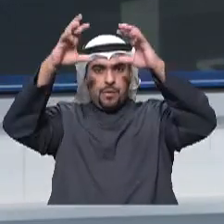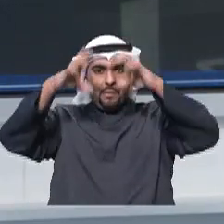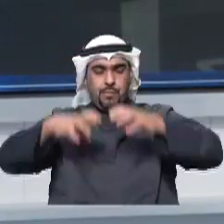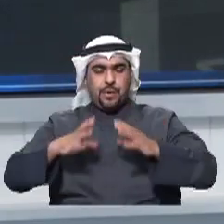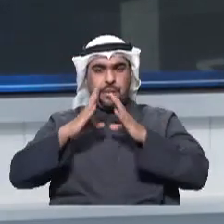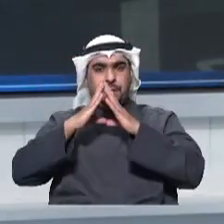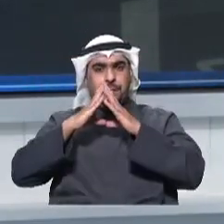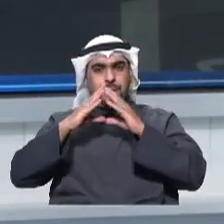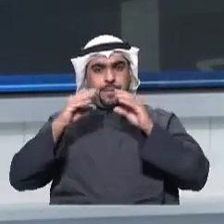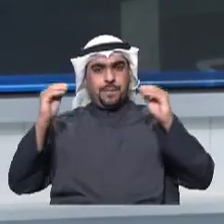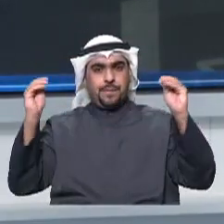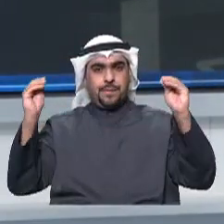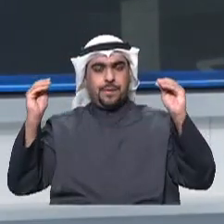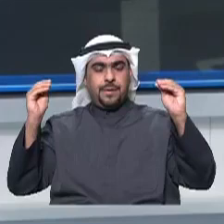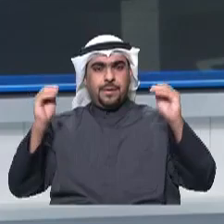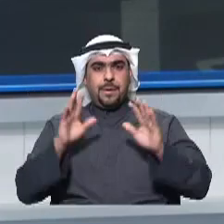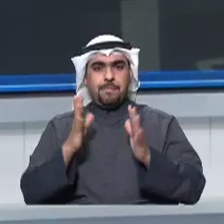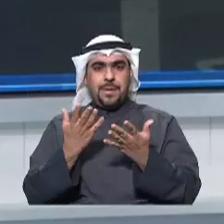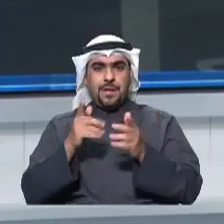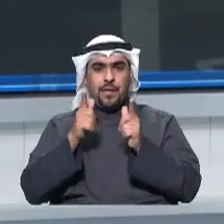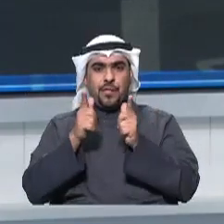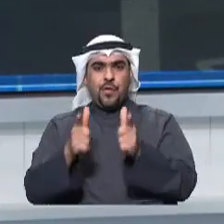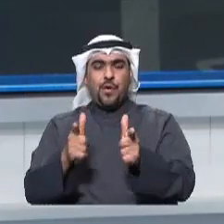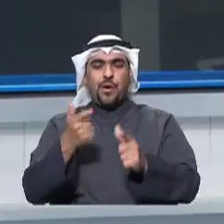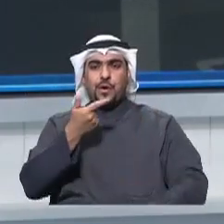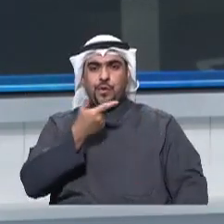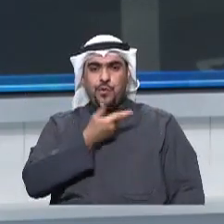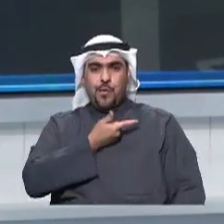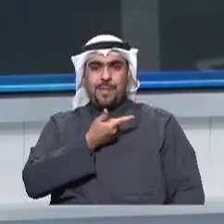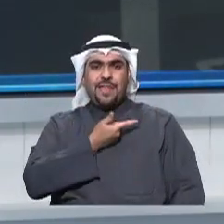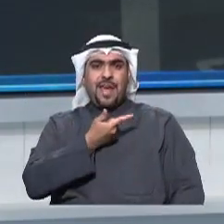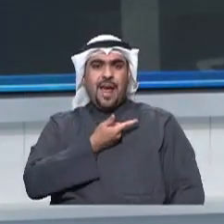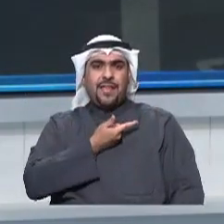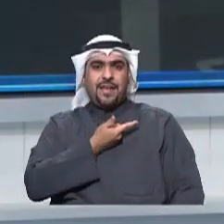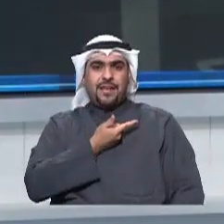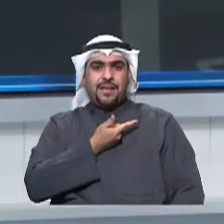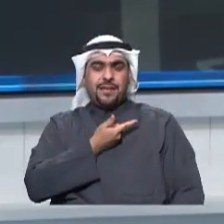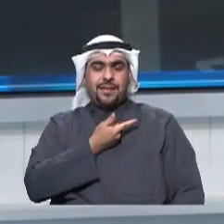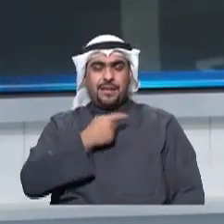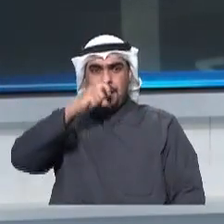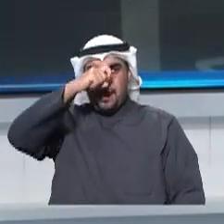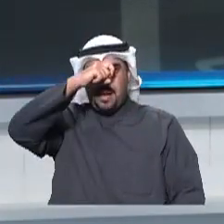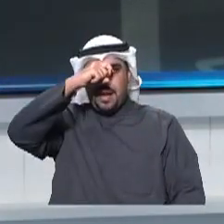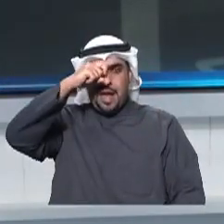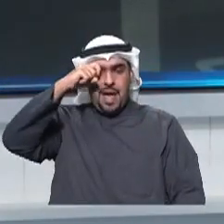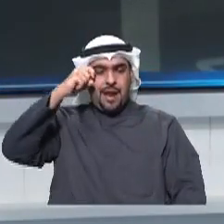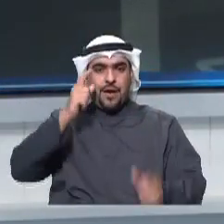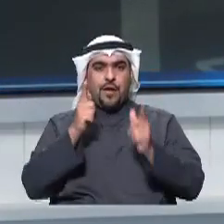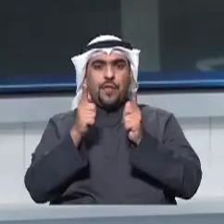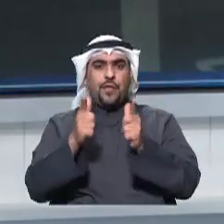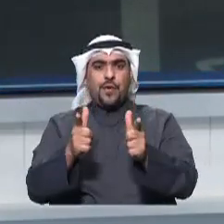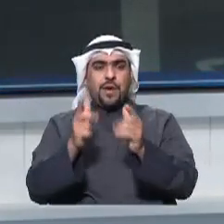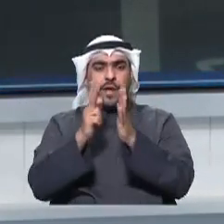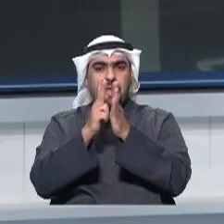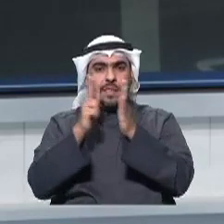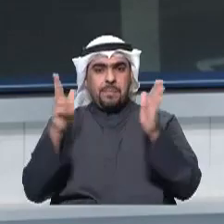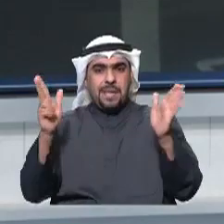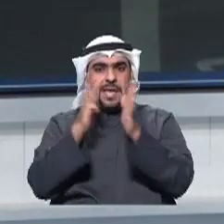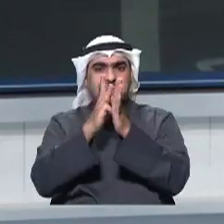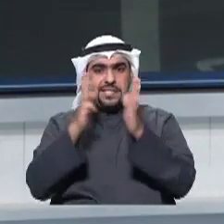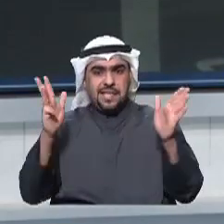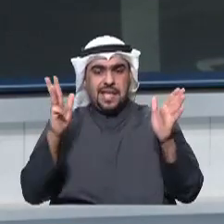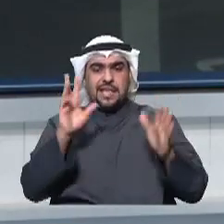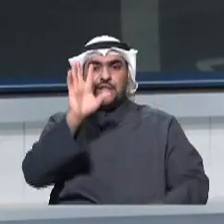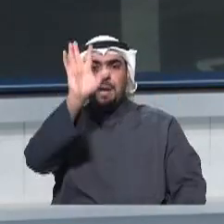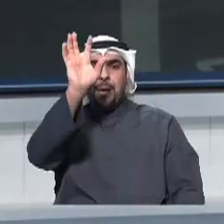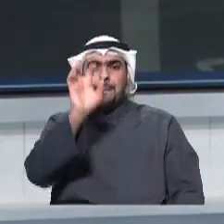الأمطار تدريجيا بعد ظهر يوم الثلاثاء، ودرجات حرارة متفاوتة ما بين 18 إلى 19 درجة مئوية من 11